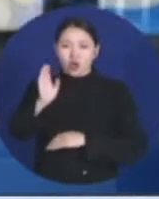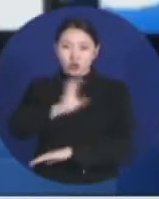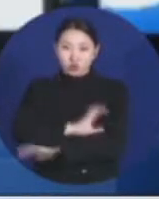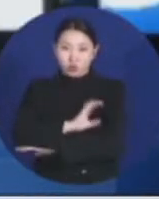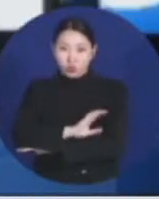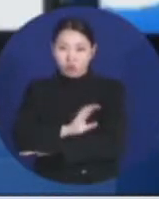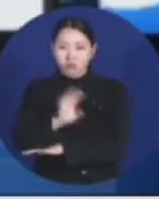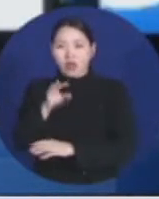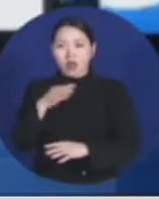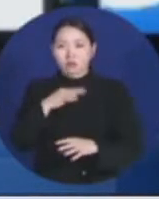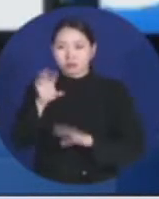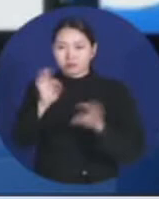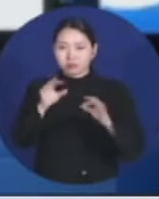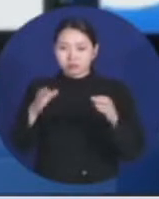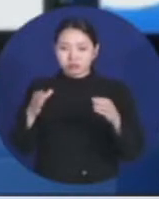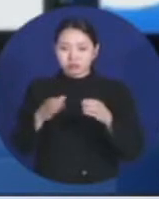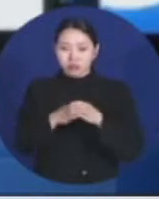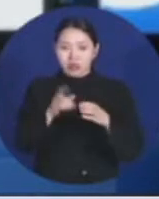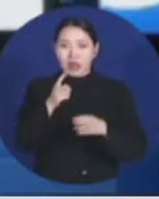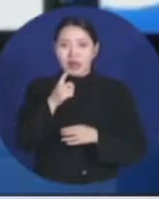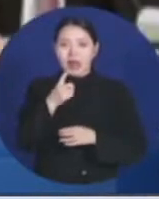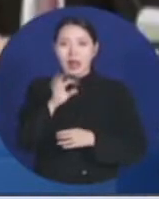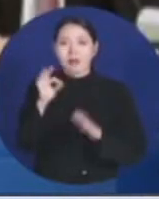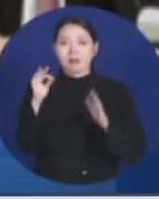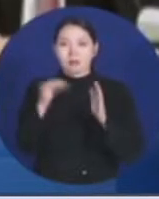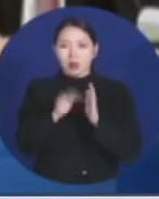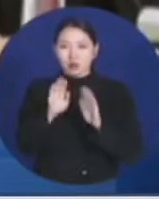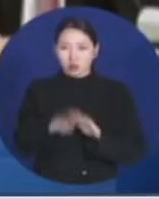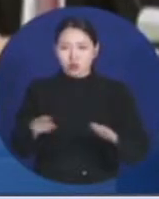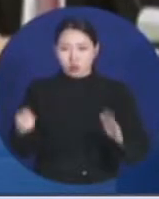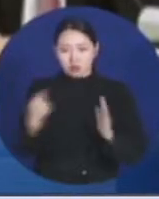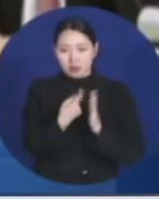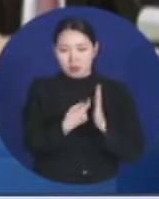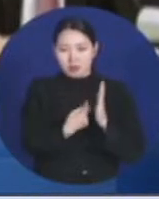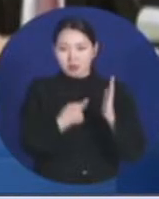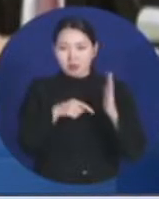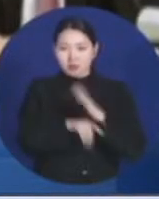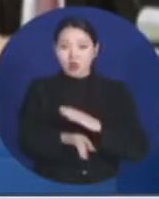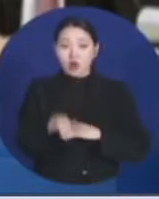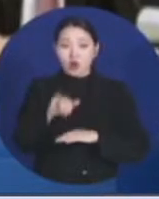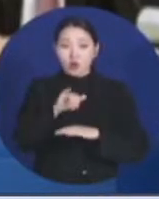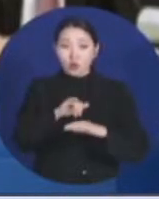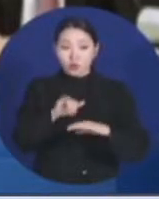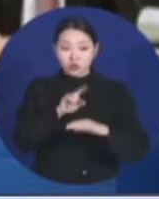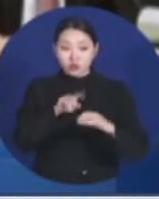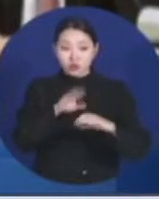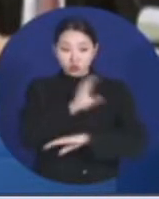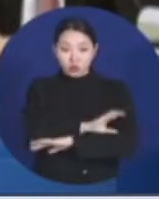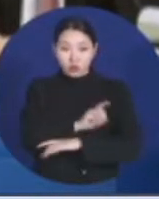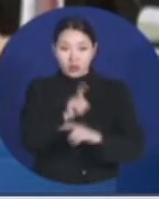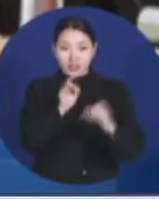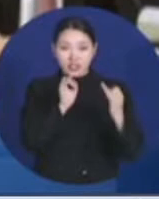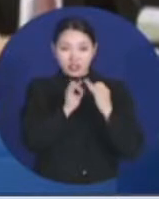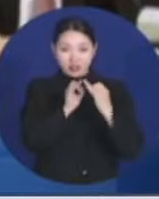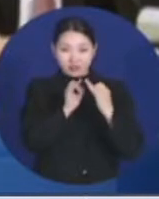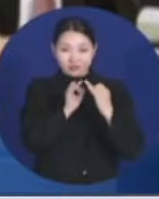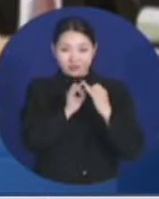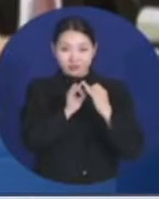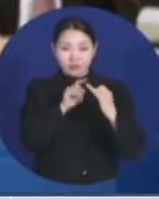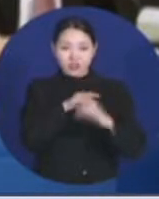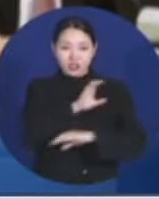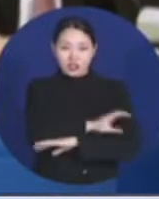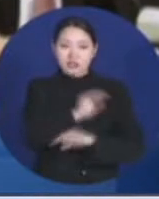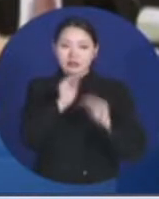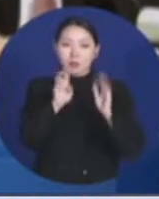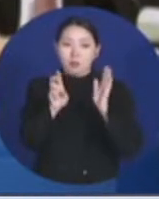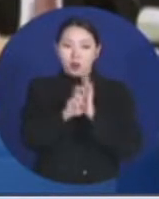сургуулиудын хүүхдүүдээс бүрдүүлсэн 10,000 сурагч энэ сургуульд бүртгэгдэжээ. Улсын хэмжээнд захим сургуулийн хичээл заах 1,200 багшийг сонгон